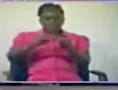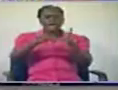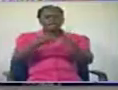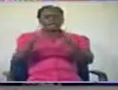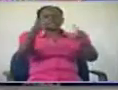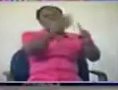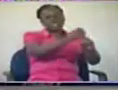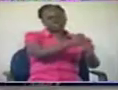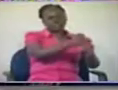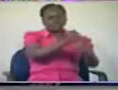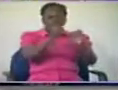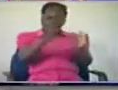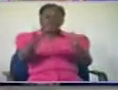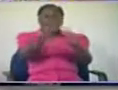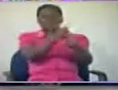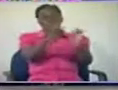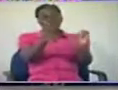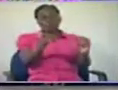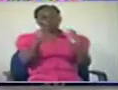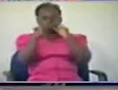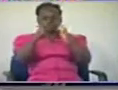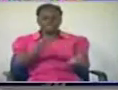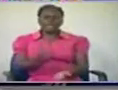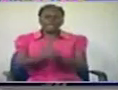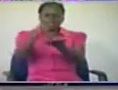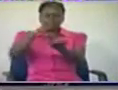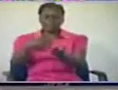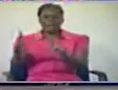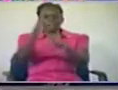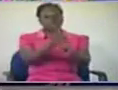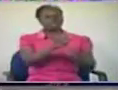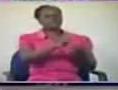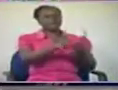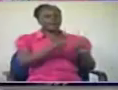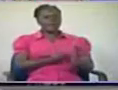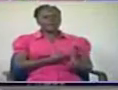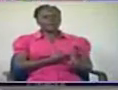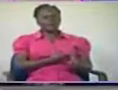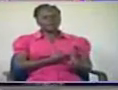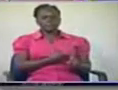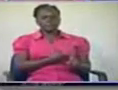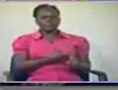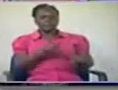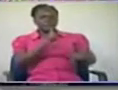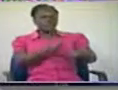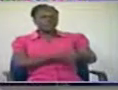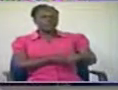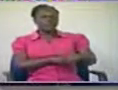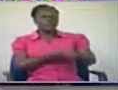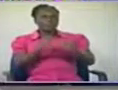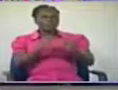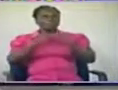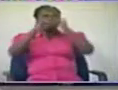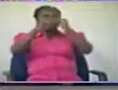natakiwa nifike, na kama sijafika, basi mwalimu atanisaidia kufikisha hicho kiwango. Tukifika